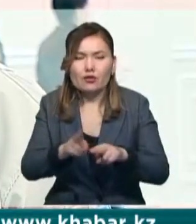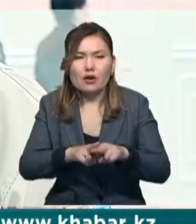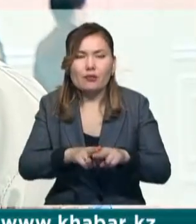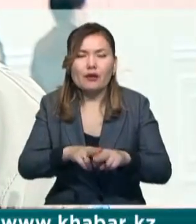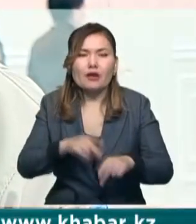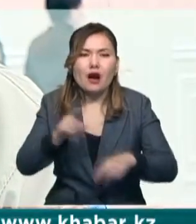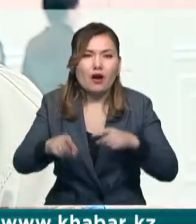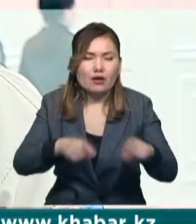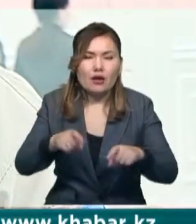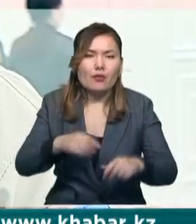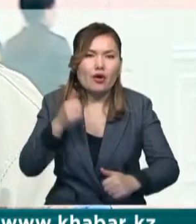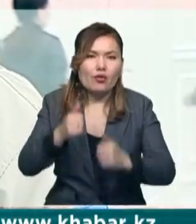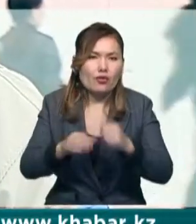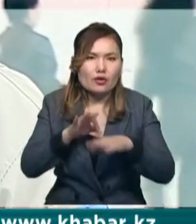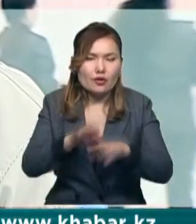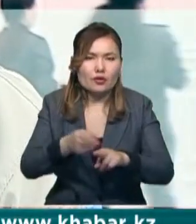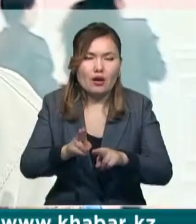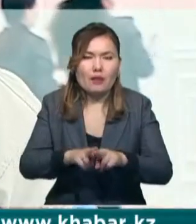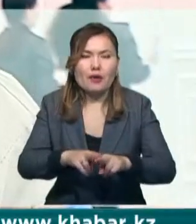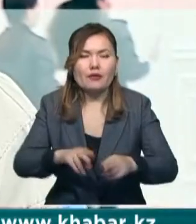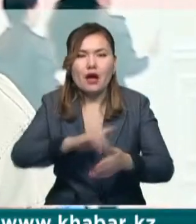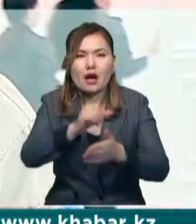марафондар өтеді, әскери патриоттық әндер байқау өтеді.